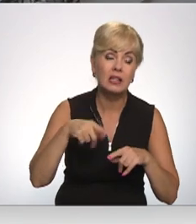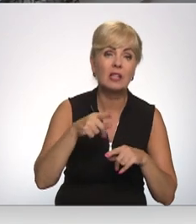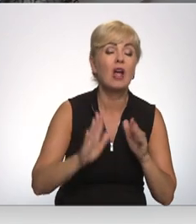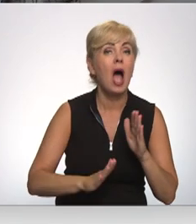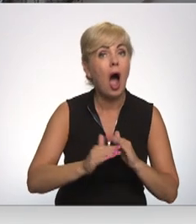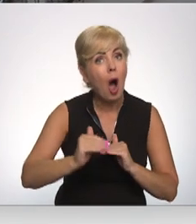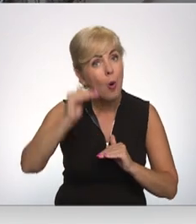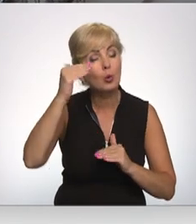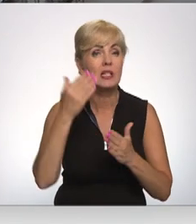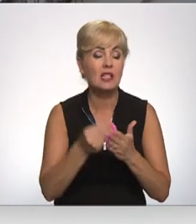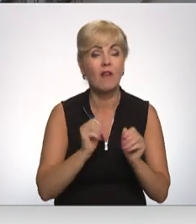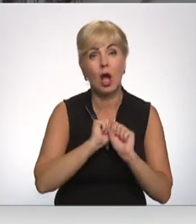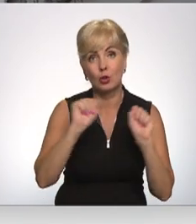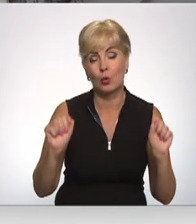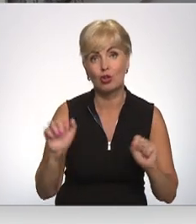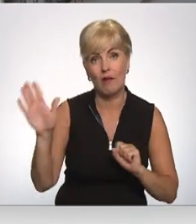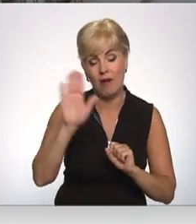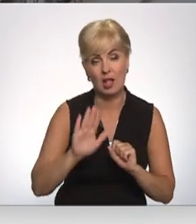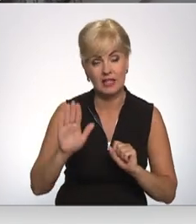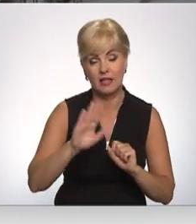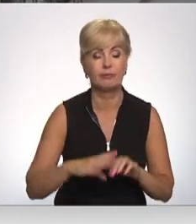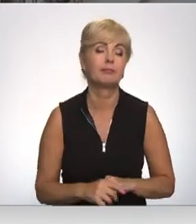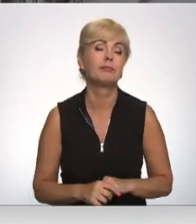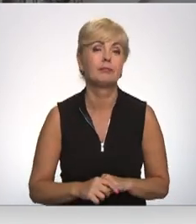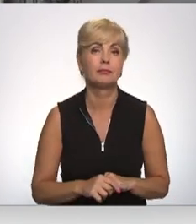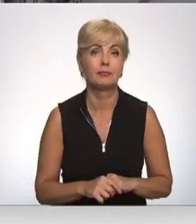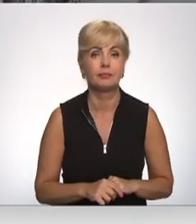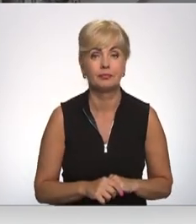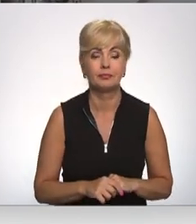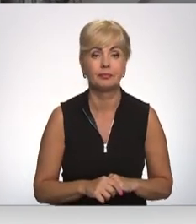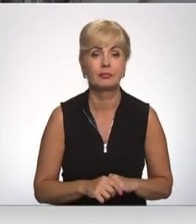un augt savā drošā valstī. Laura Jansone, Marek Sēķis, Vidzemes televīzija.